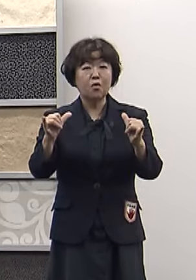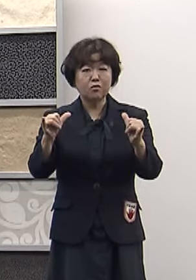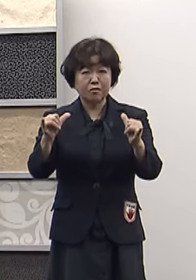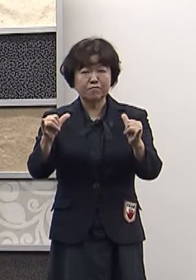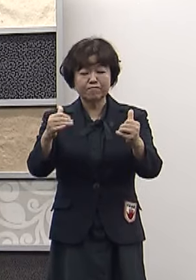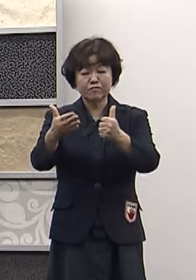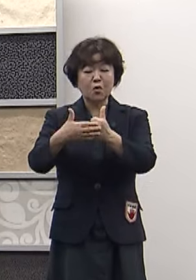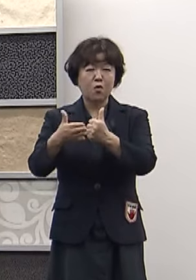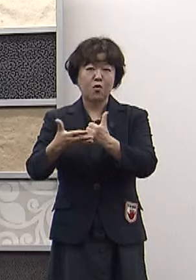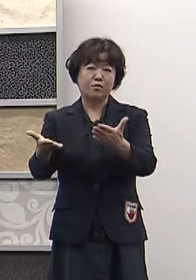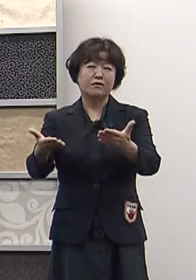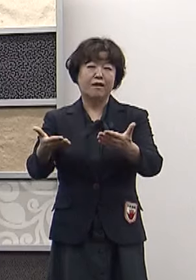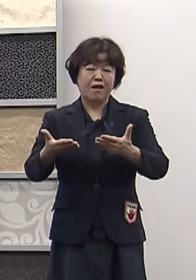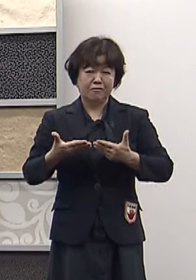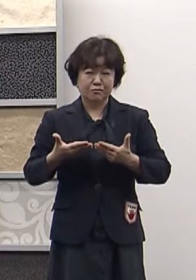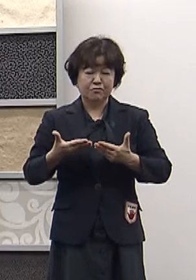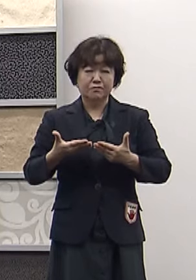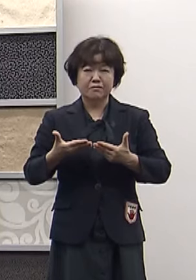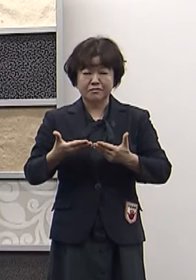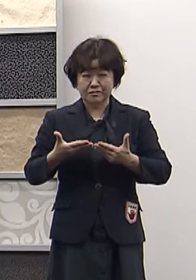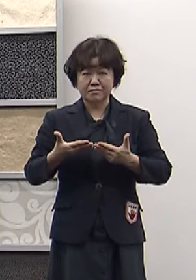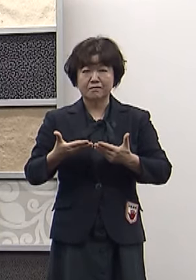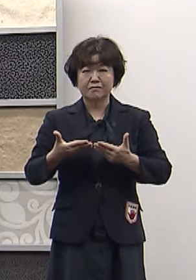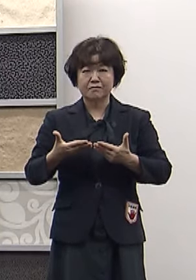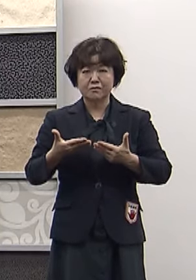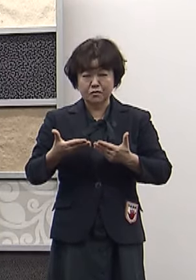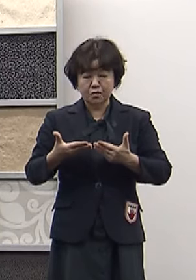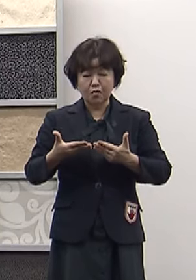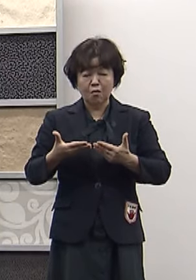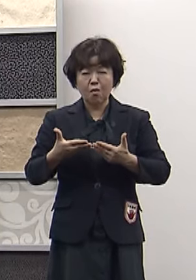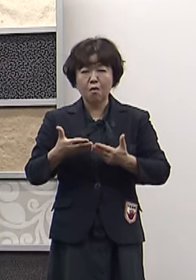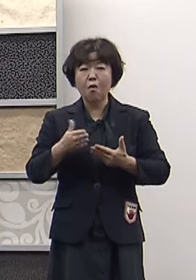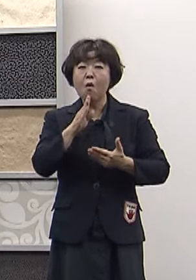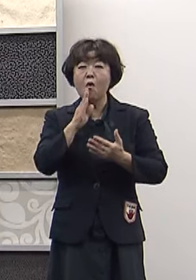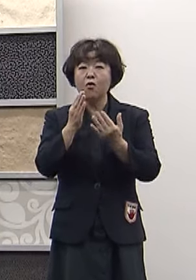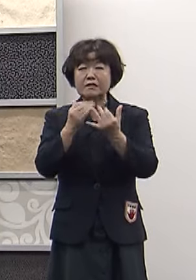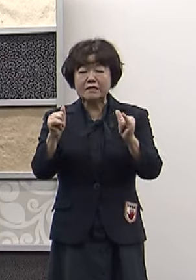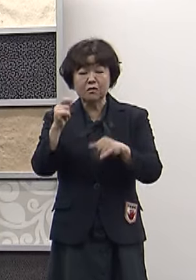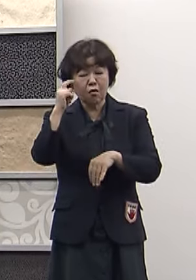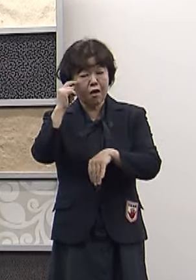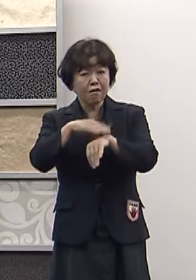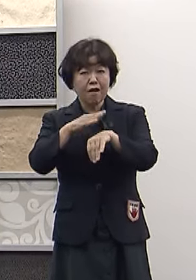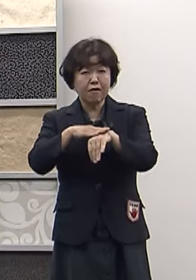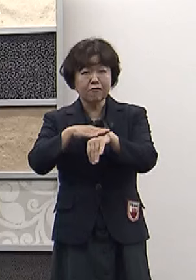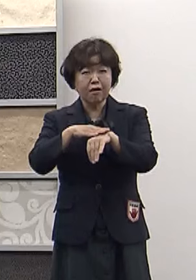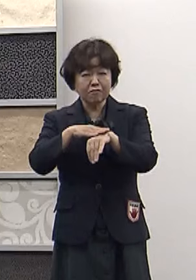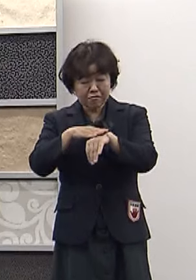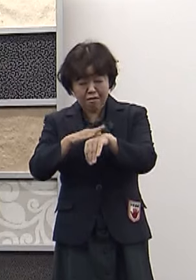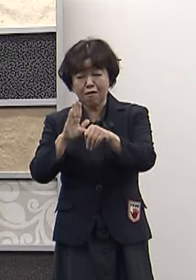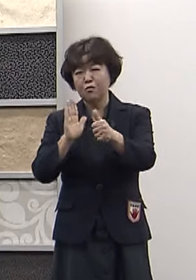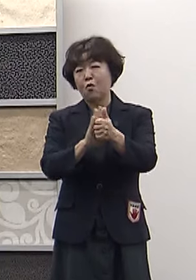ダーとしてご協力をいただき、当事者目線でのコミュニケーションの強化を図ってまいりたいと思います。